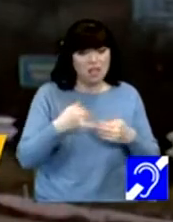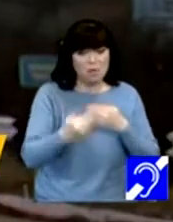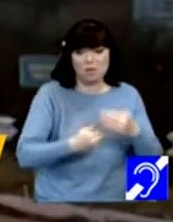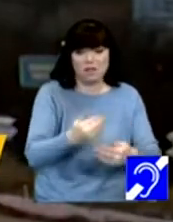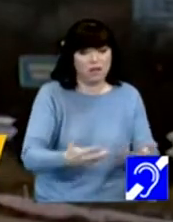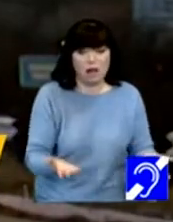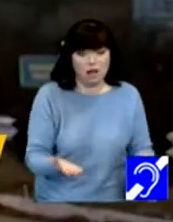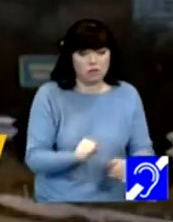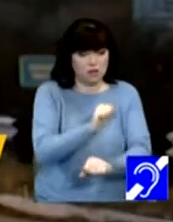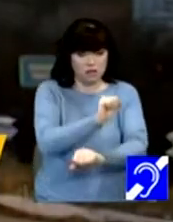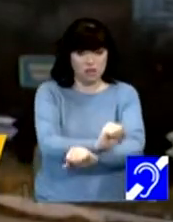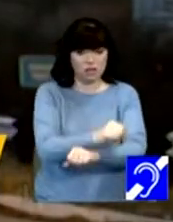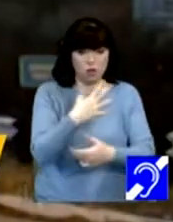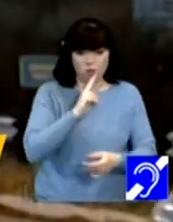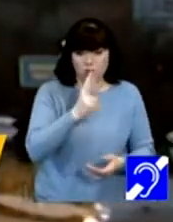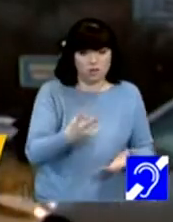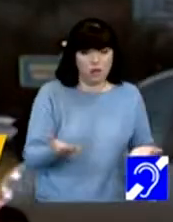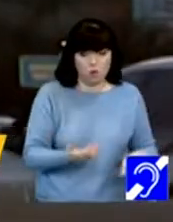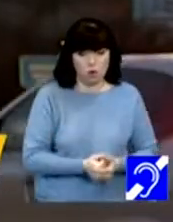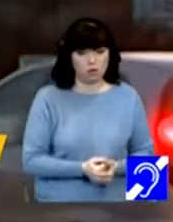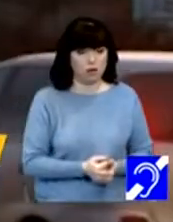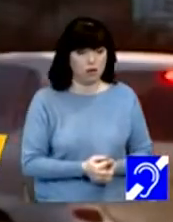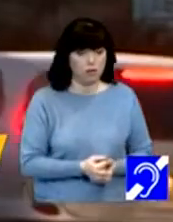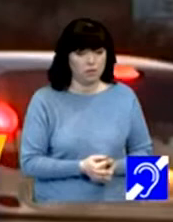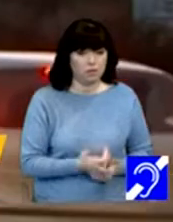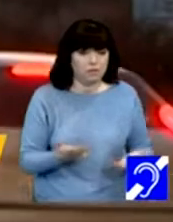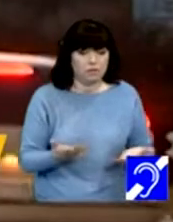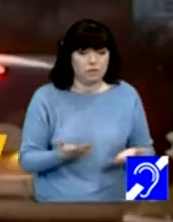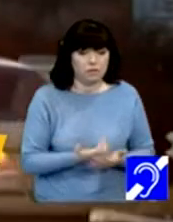ultimii 2 ani, cel puțin. Nu sunt